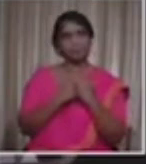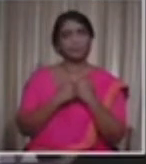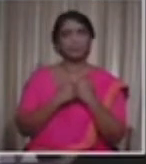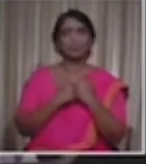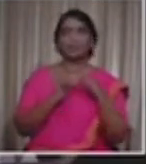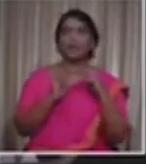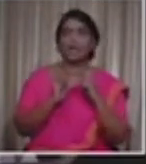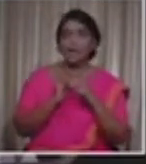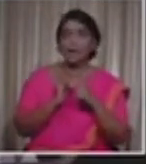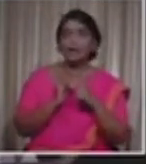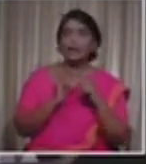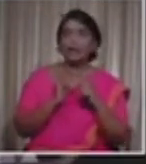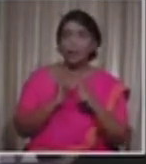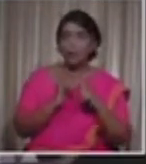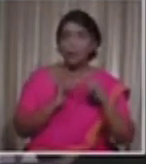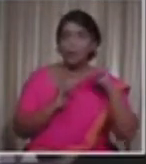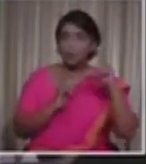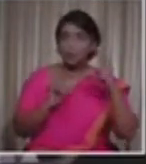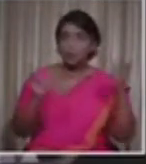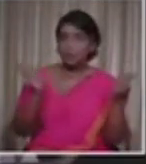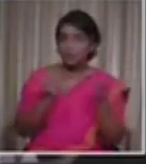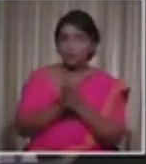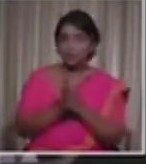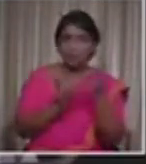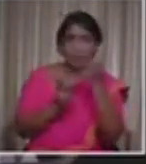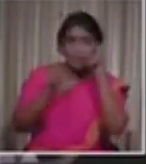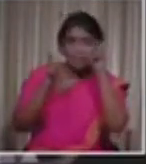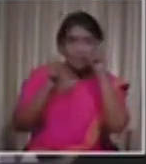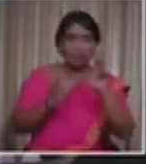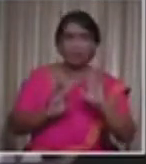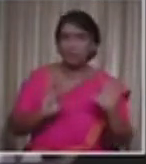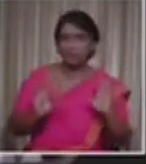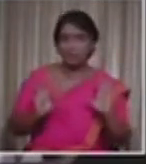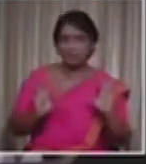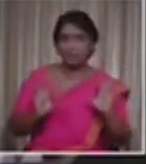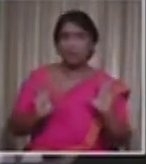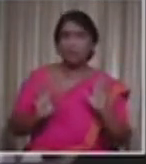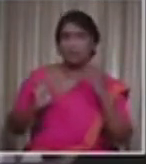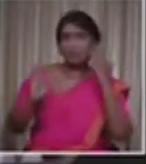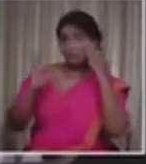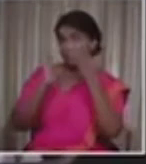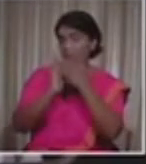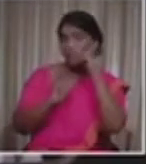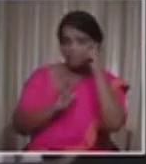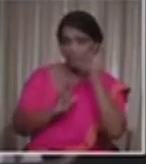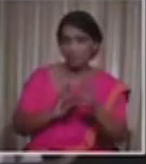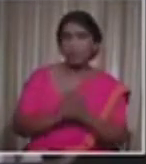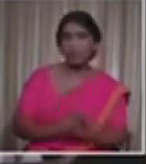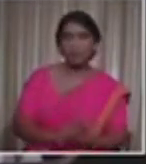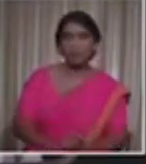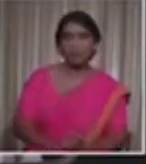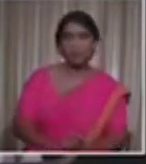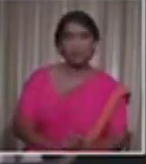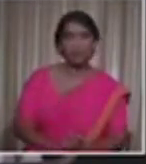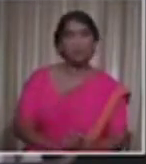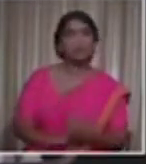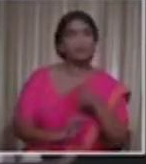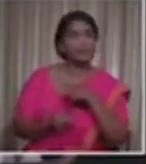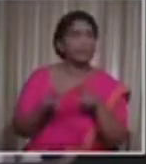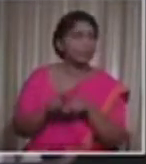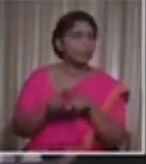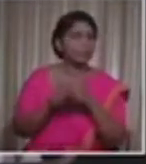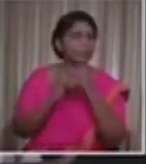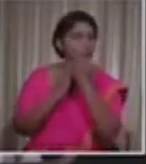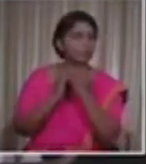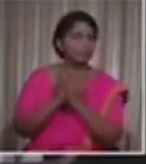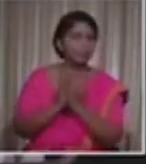IOC ekai. මේකයි එකට සීමේව කරන්න එපා. ඒ ඒ කරුණු දිහා බලලා. Look at in the circumstances what is the